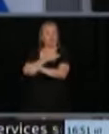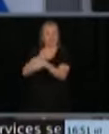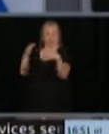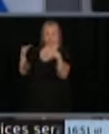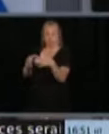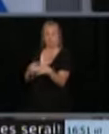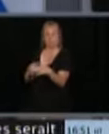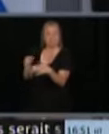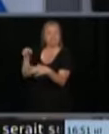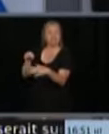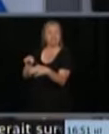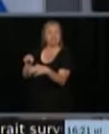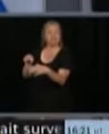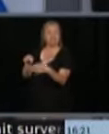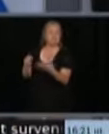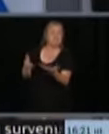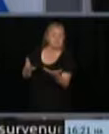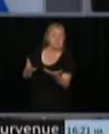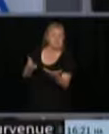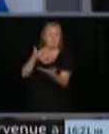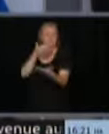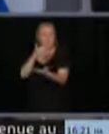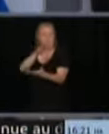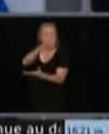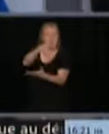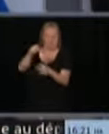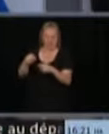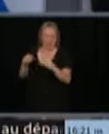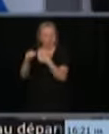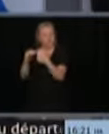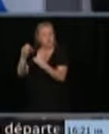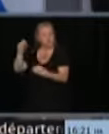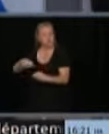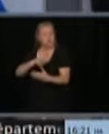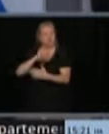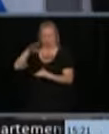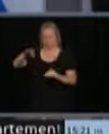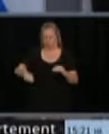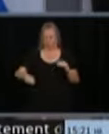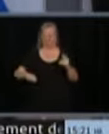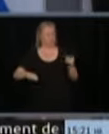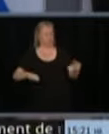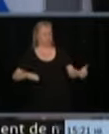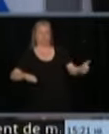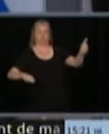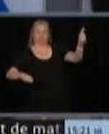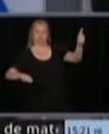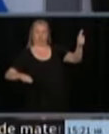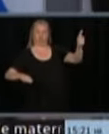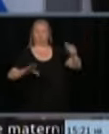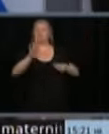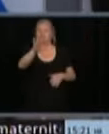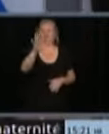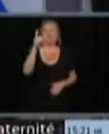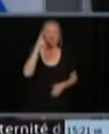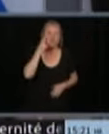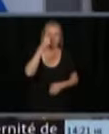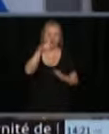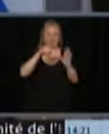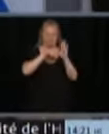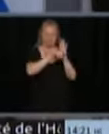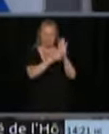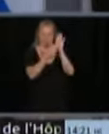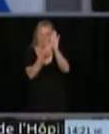n'est pas grande, ils vont avoir des chiffres, mais qui pourraient même être moins que l'autre. Mais ça, on va vous montrer des graphiques. C'est l'incidence qu'il faut regarder, pas la proportion. Ce qu'on